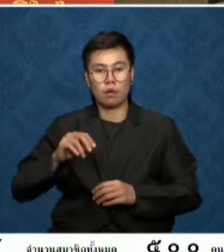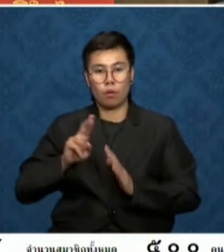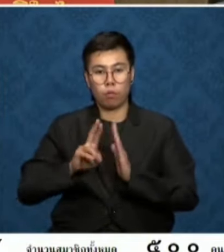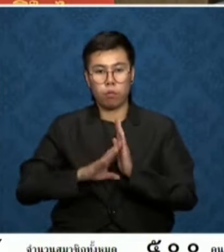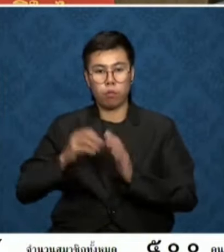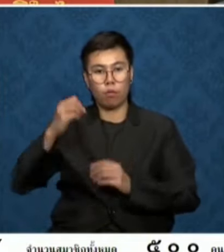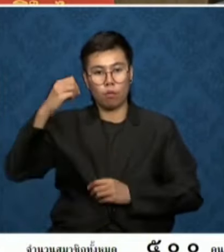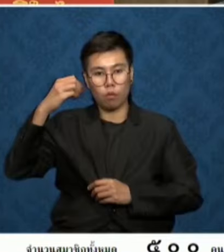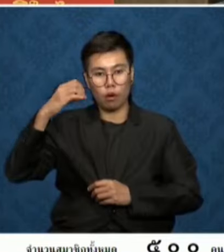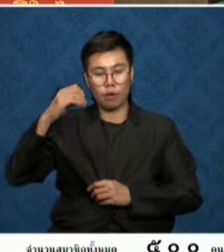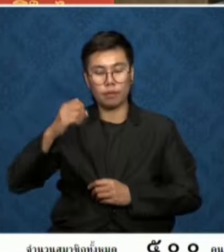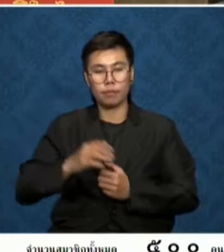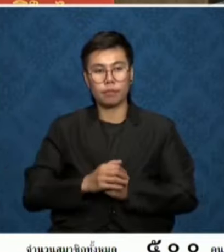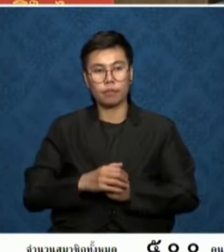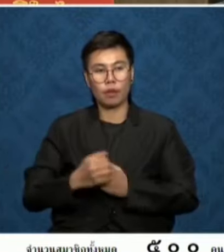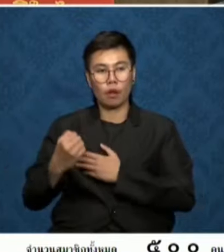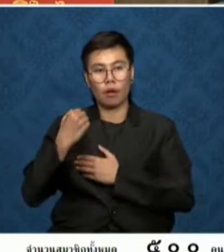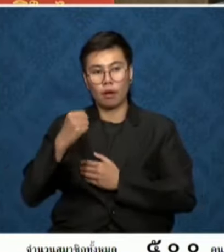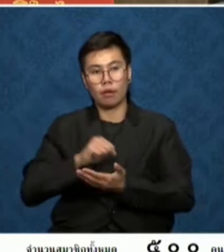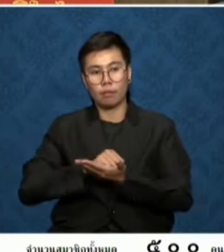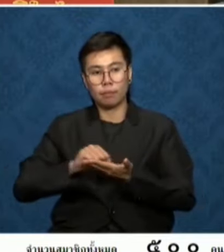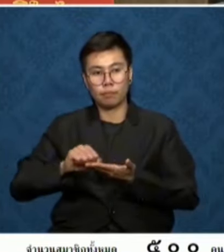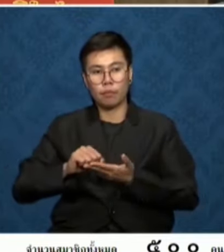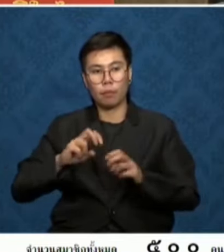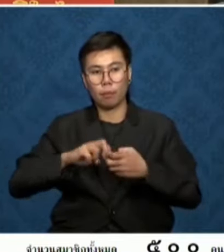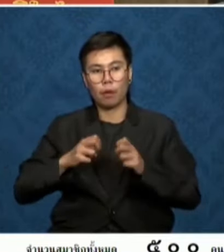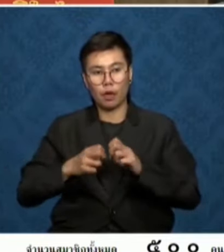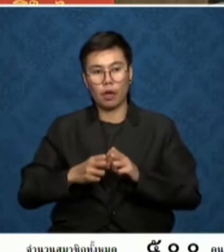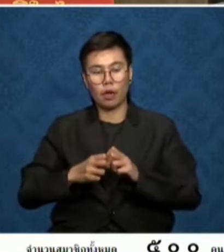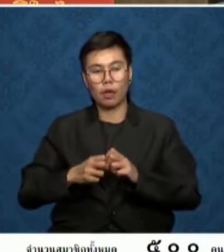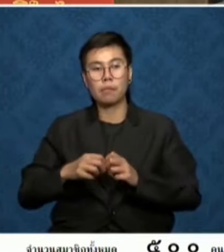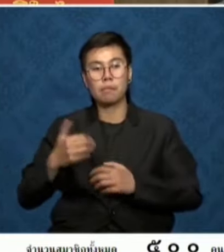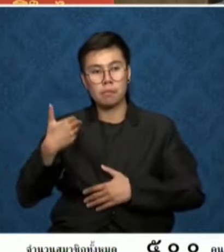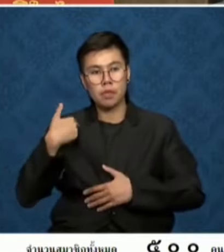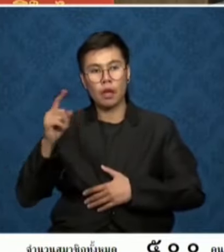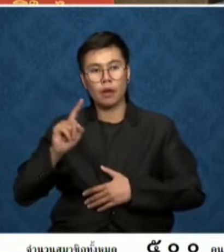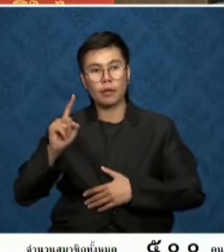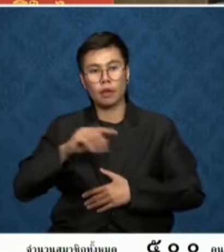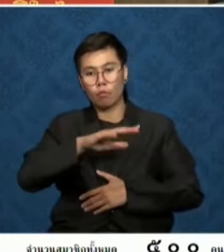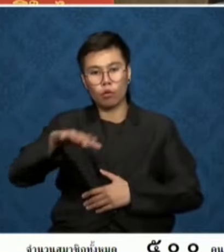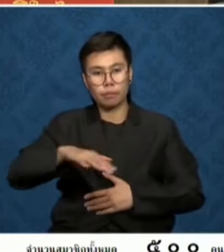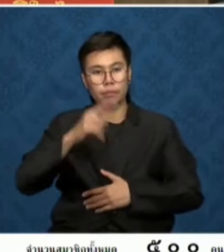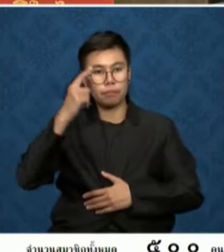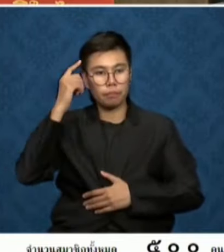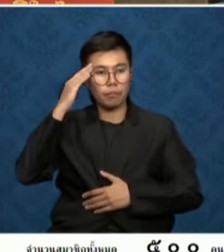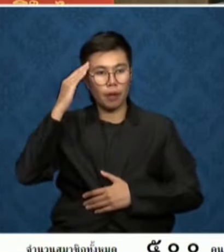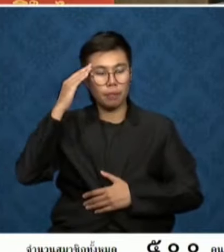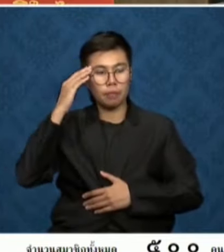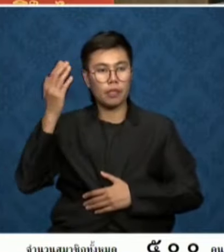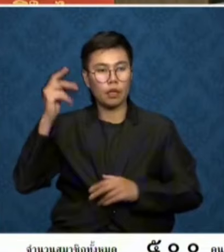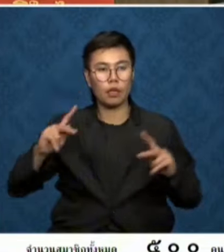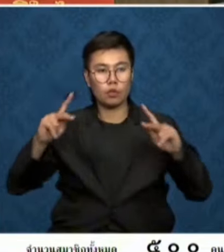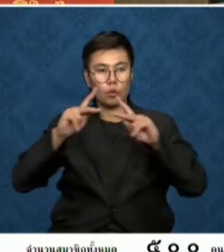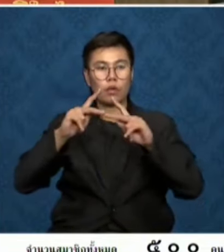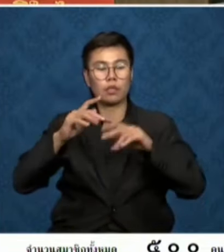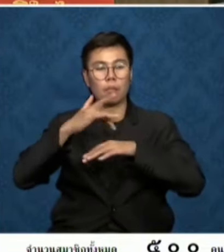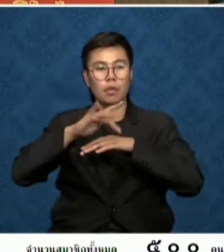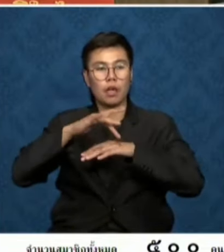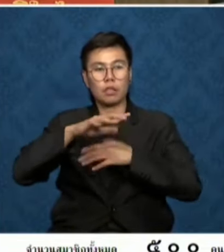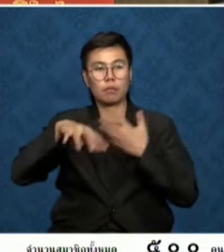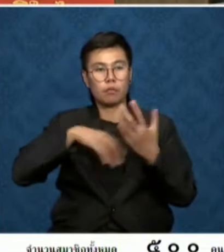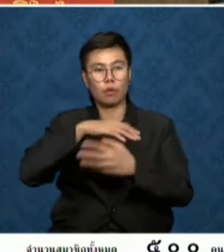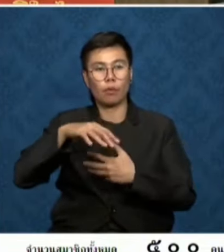พลังงานสะอาดนั้นเนี่ยท่านประธานคะปัญหาที่เกิดขึ้นอย่างที่เราทราบกันค่ะเมื่อสักครู่เป็นของกระทรวงทรัพยากรธรรมชาติ